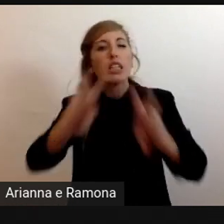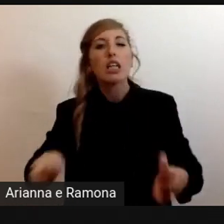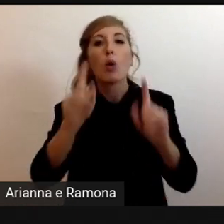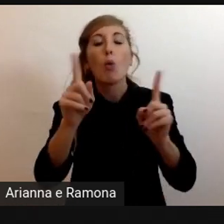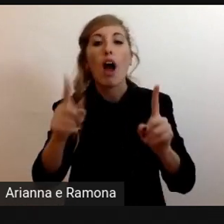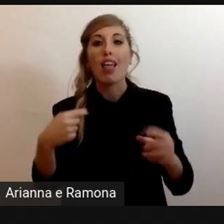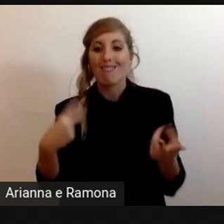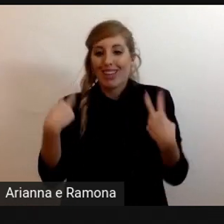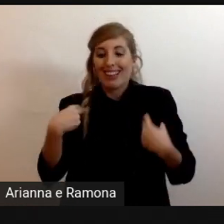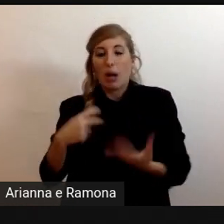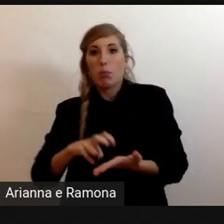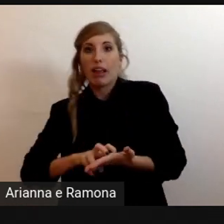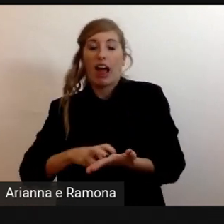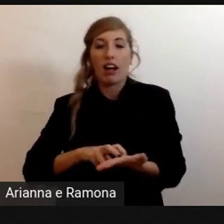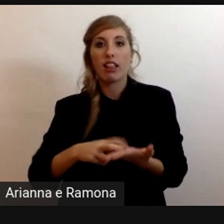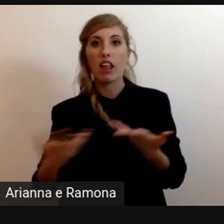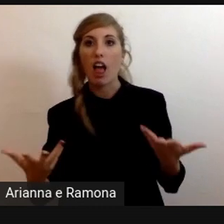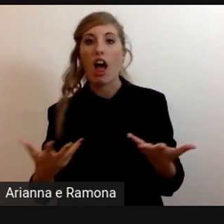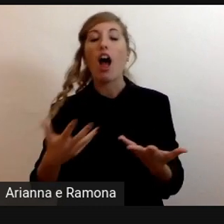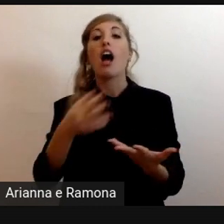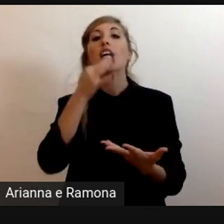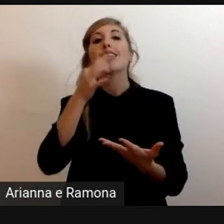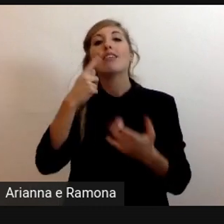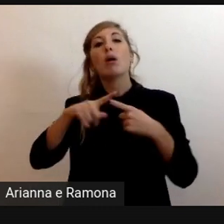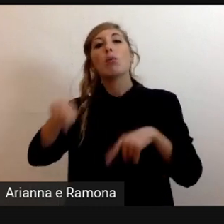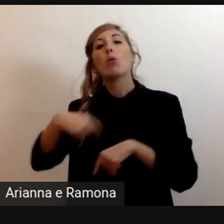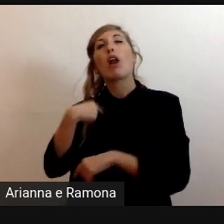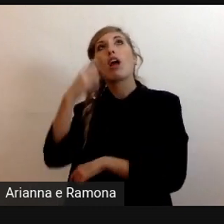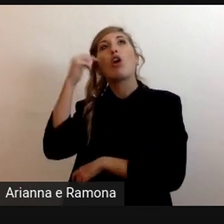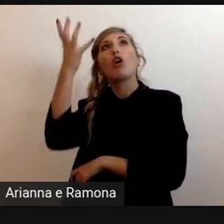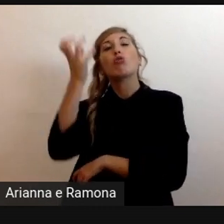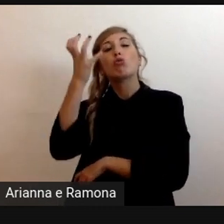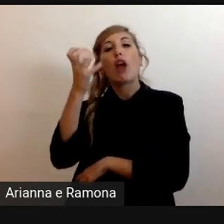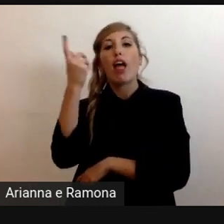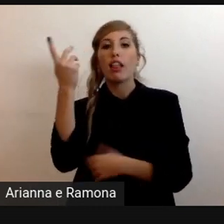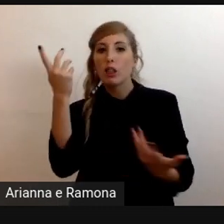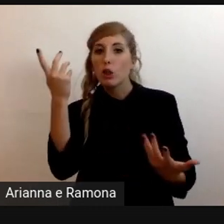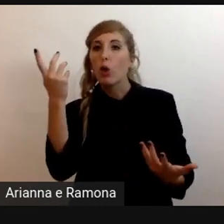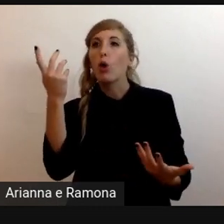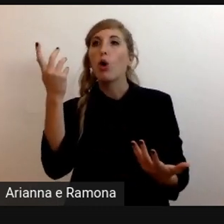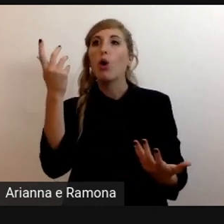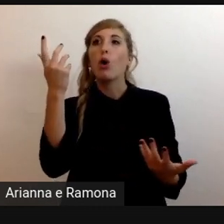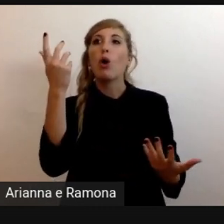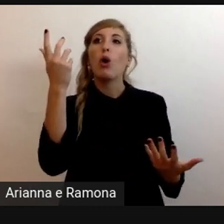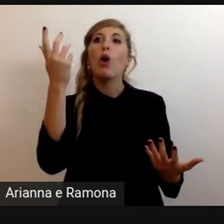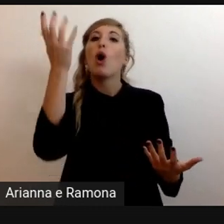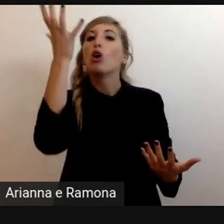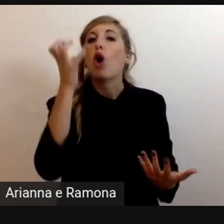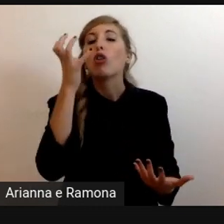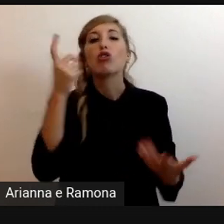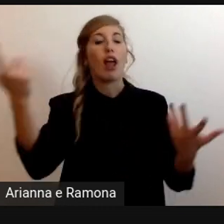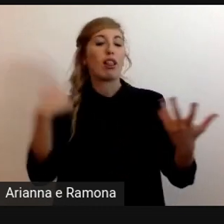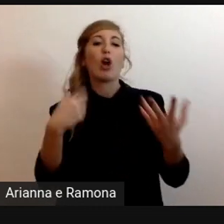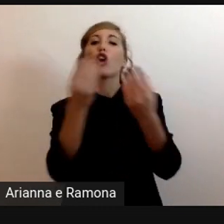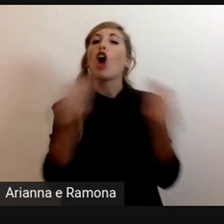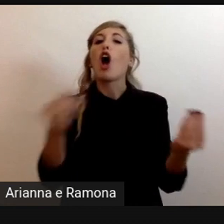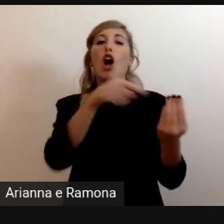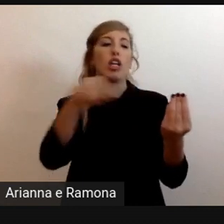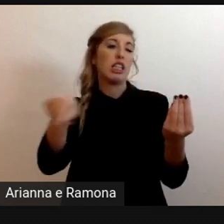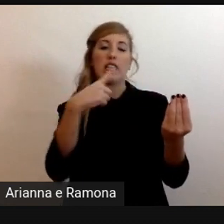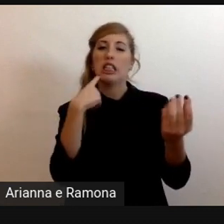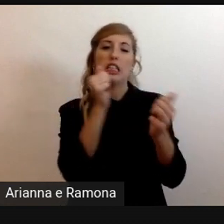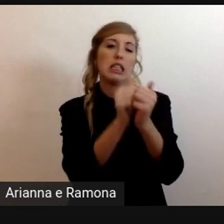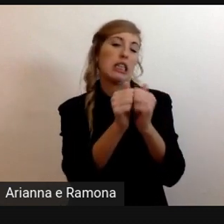e anche il concetto è attualmente del decoro e della felicità delle cose